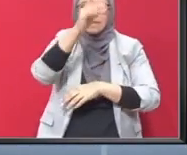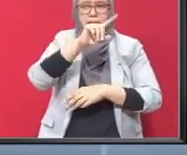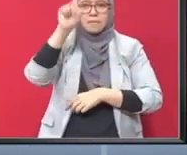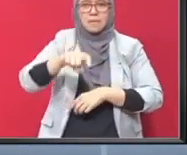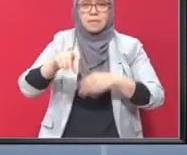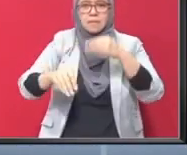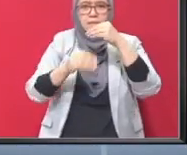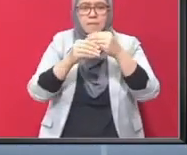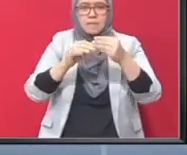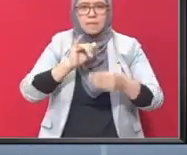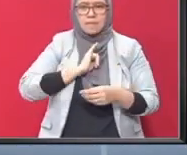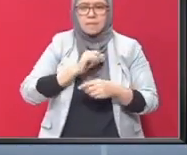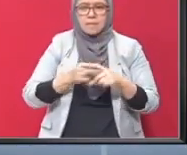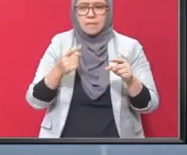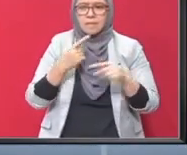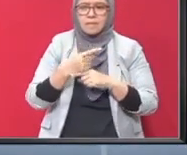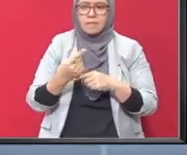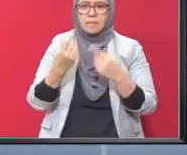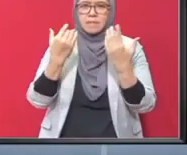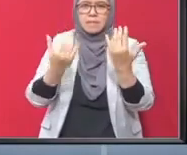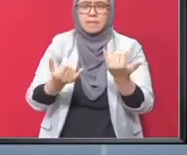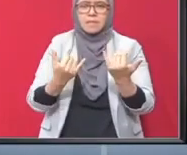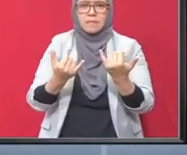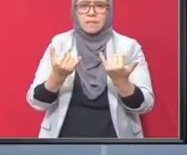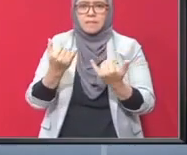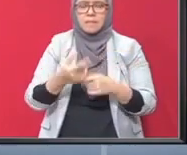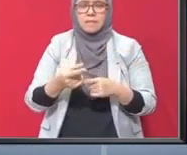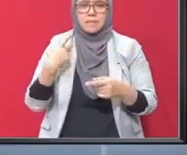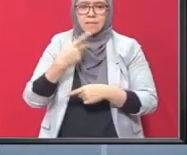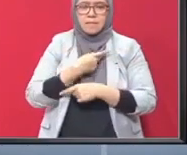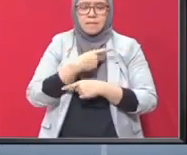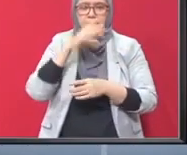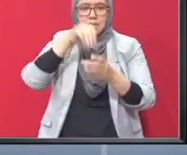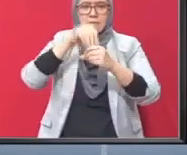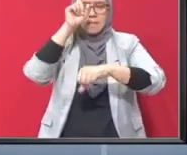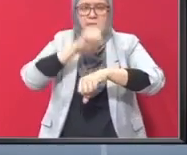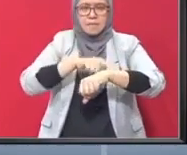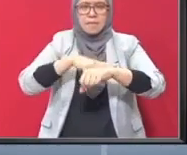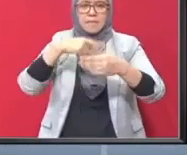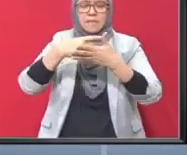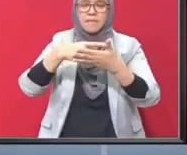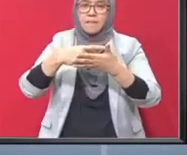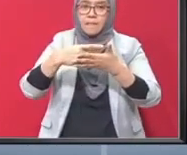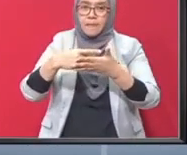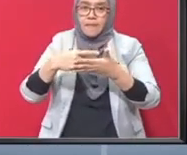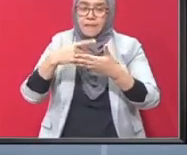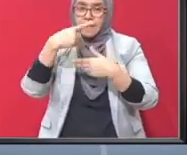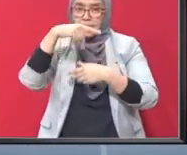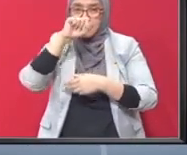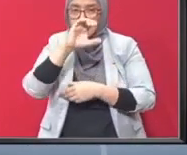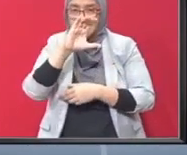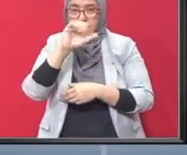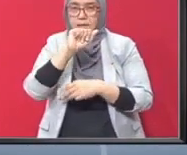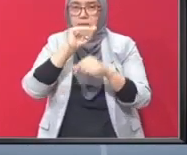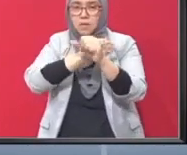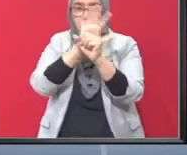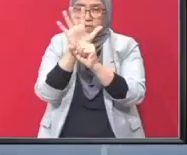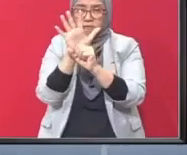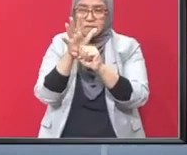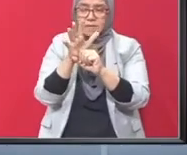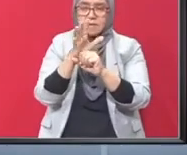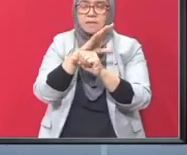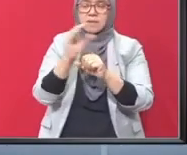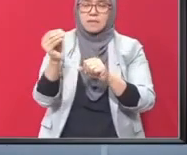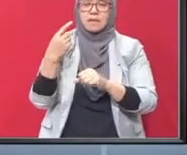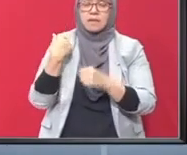Trans ayam memandangkan kita dalam zaman pasca konflik sekarang ada m perkiraan ya yang